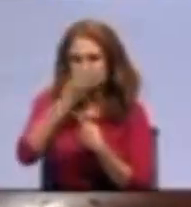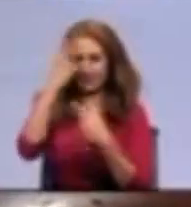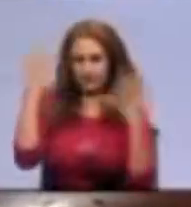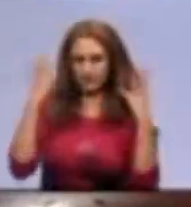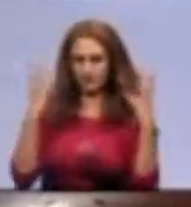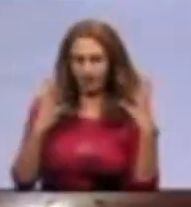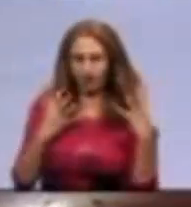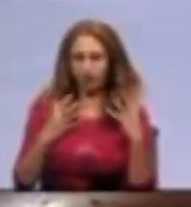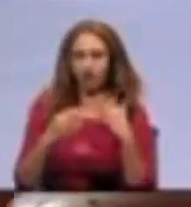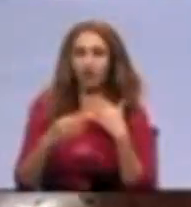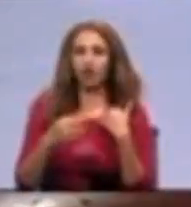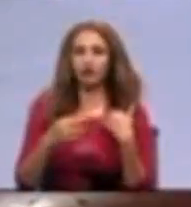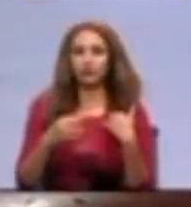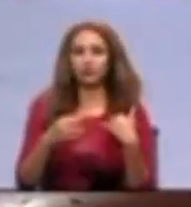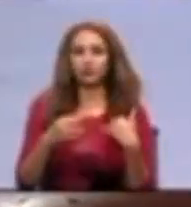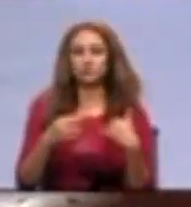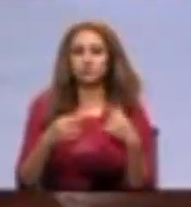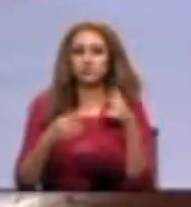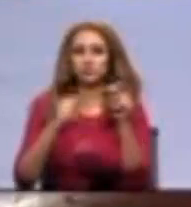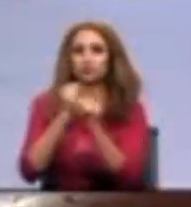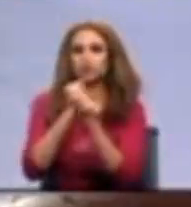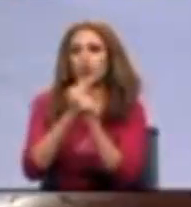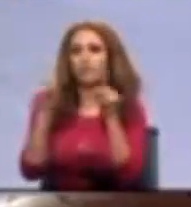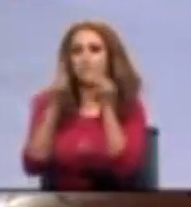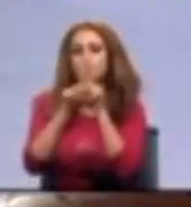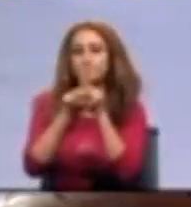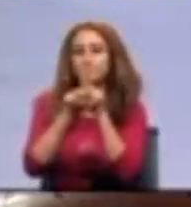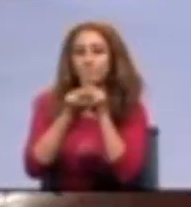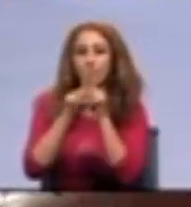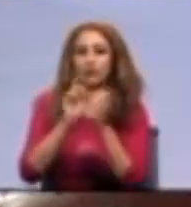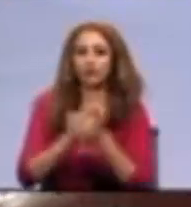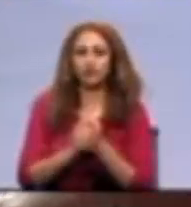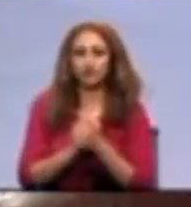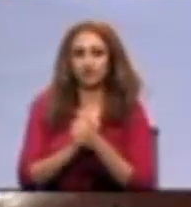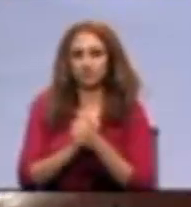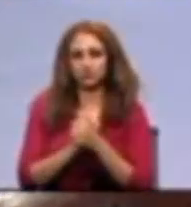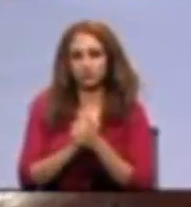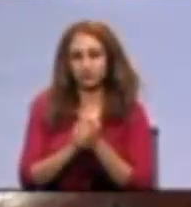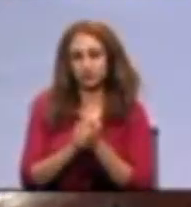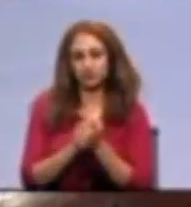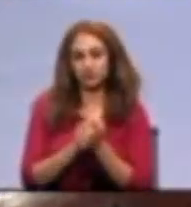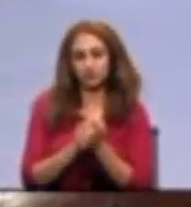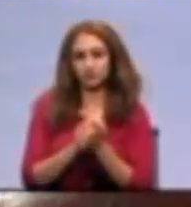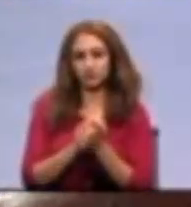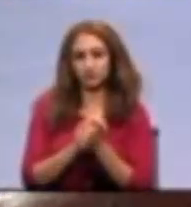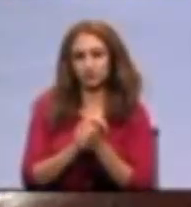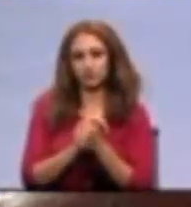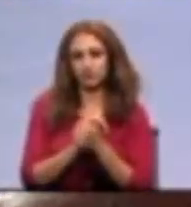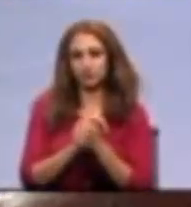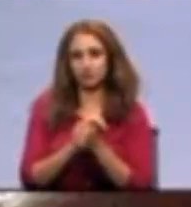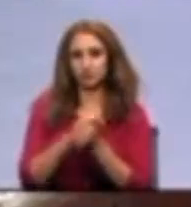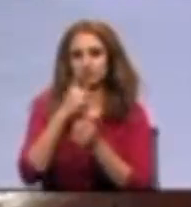اكيد رح تسالني اياها، ايه رولا استغليت صباح لتطلع، كيف استغليتها؟ كيف؟ ما قال لي كيف.